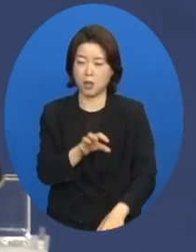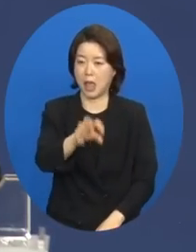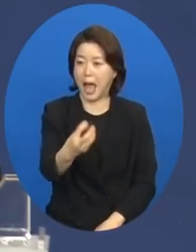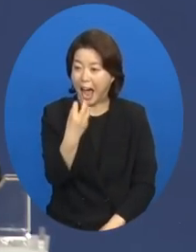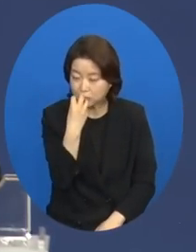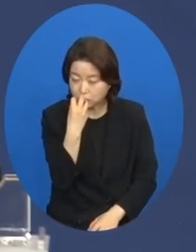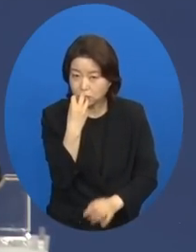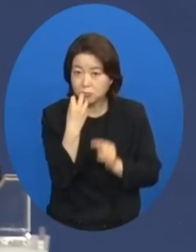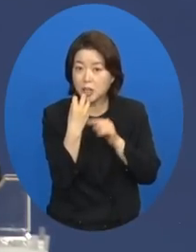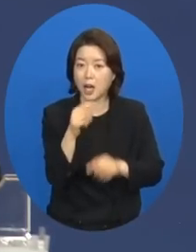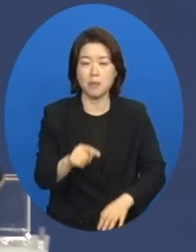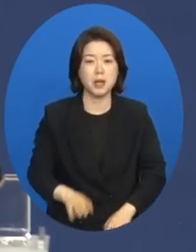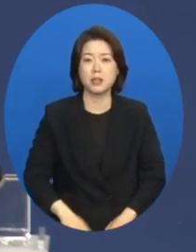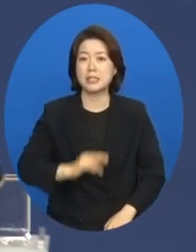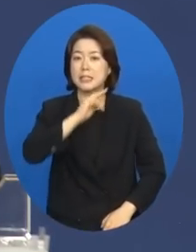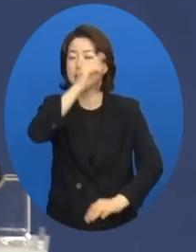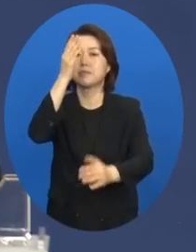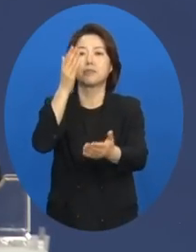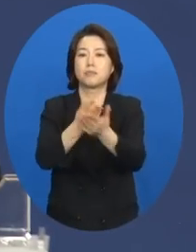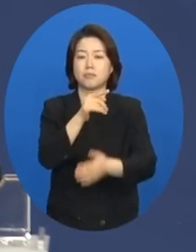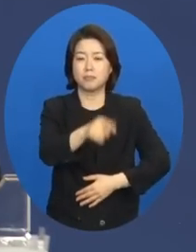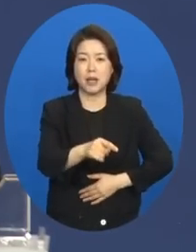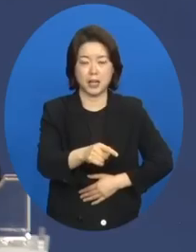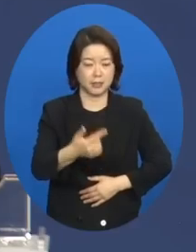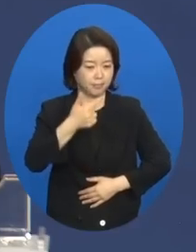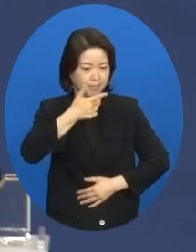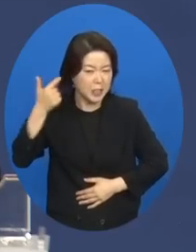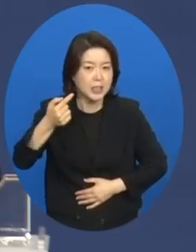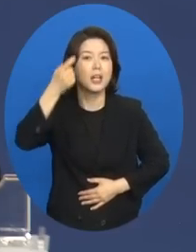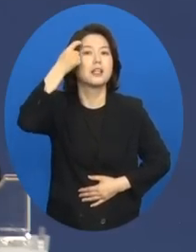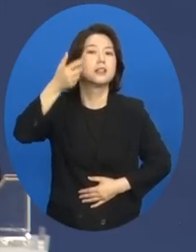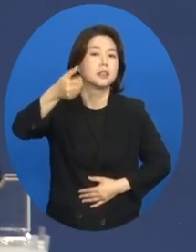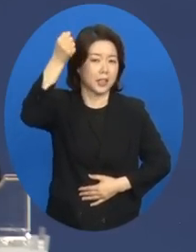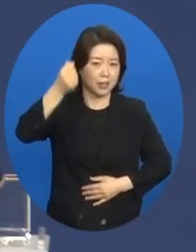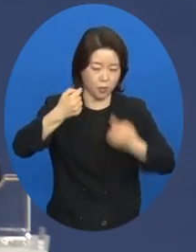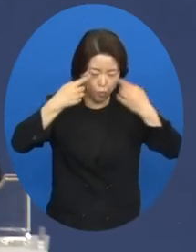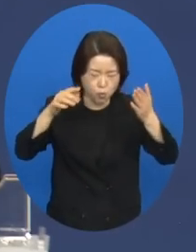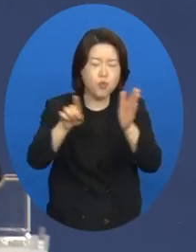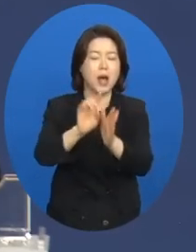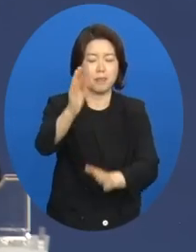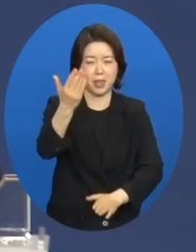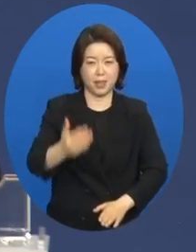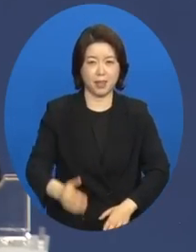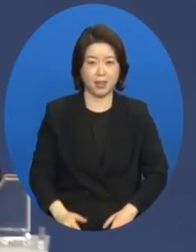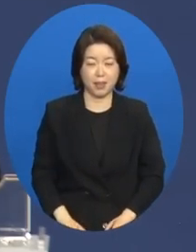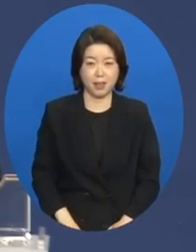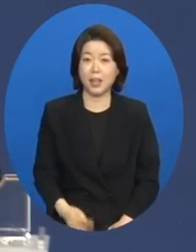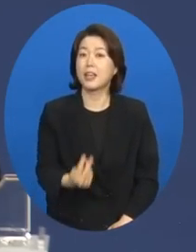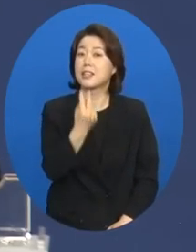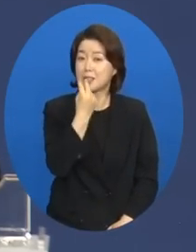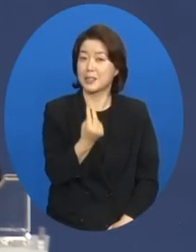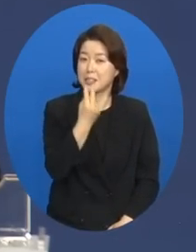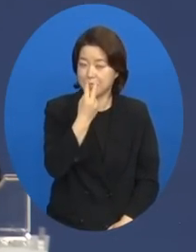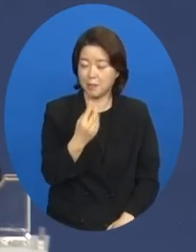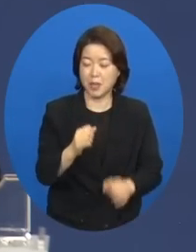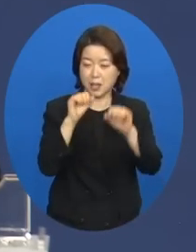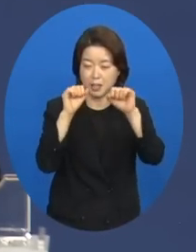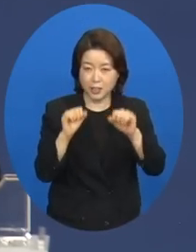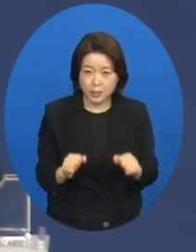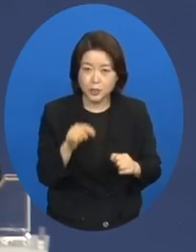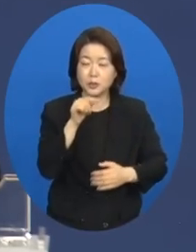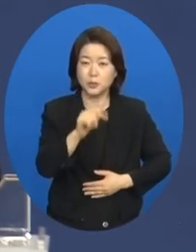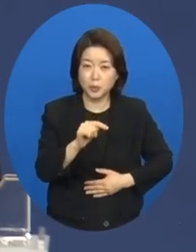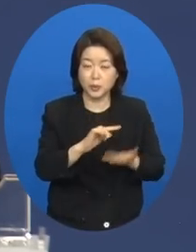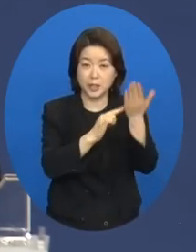먹거들랑 의심도 하지 말고 이리다 이렇게 확신하시면 돼요. 생명은 그 존재의